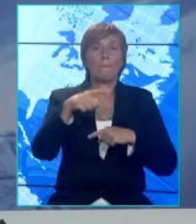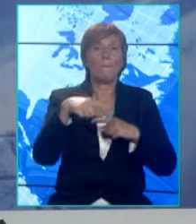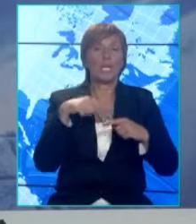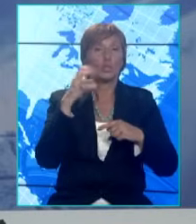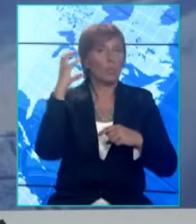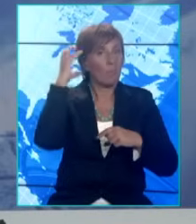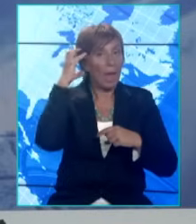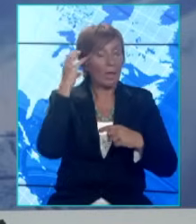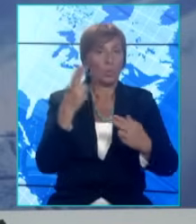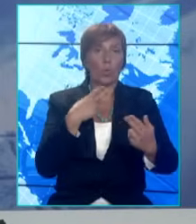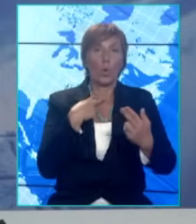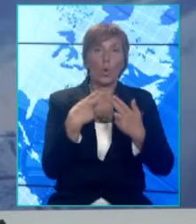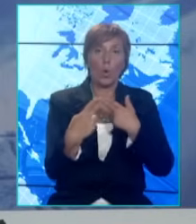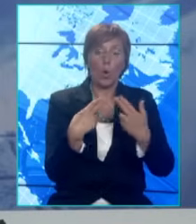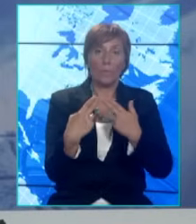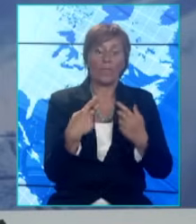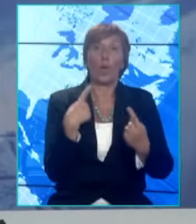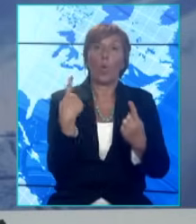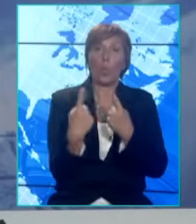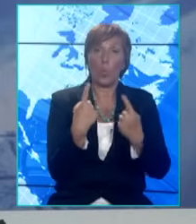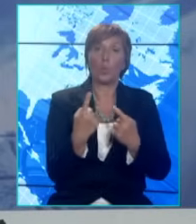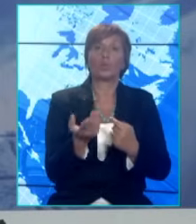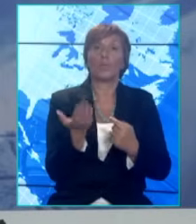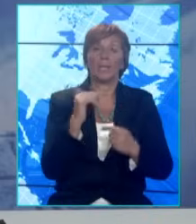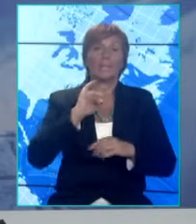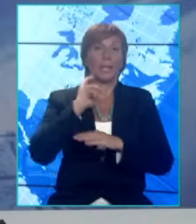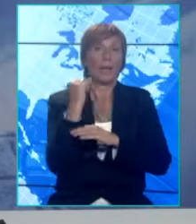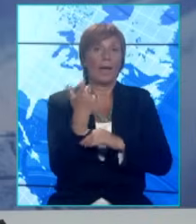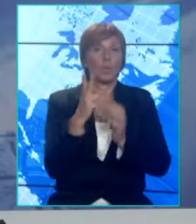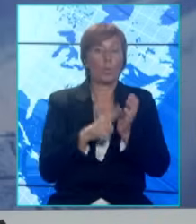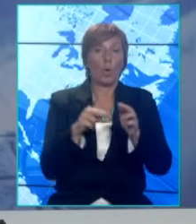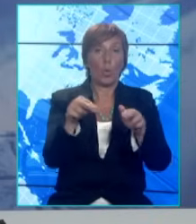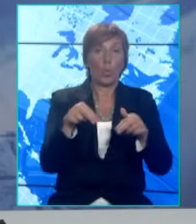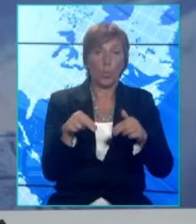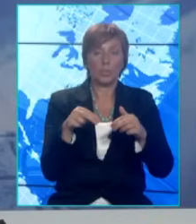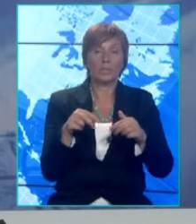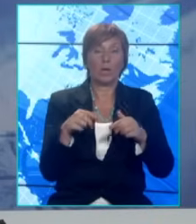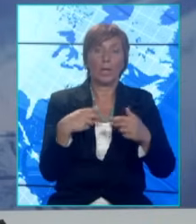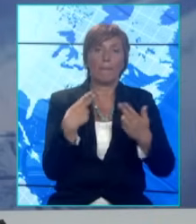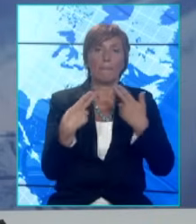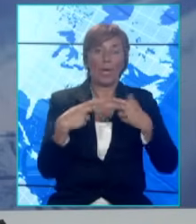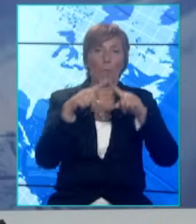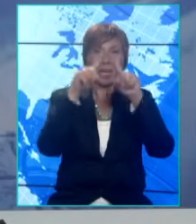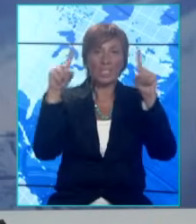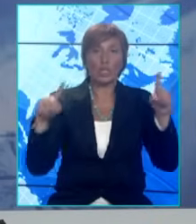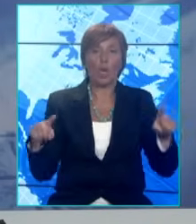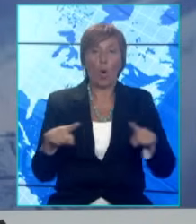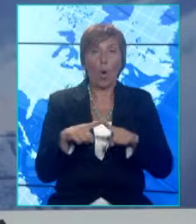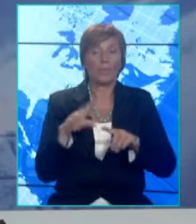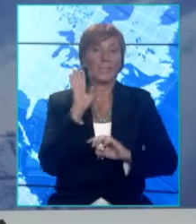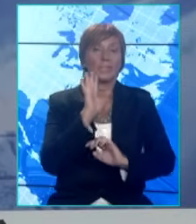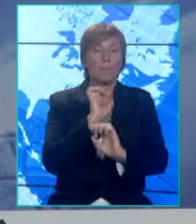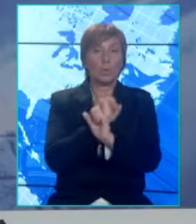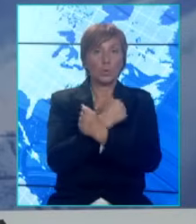druge strane, uvjet za međuvladinu konferenciju je da je i Europska unija osvoji pregovarački okvir za Bosnu i Hercegovinu,